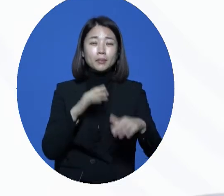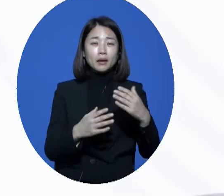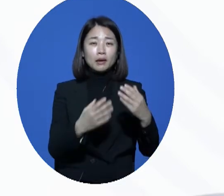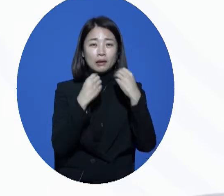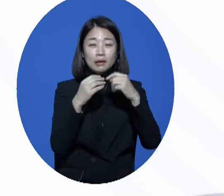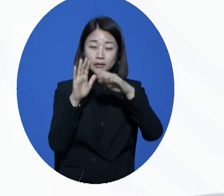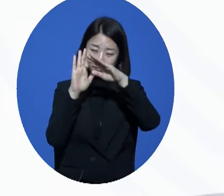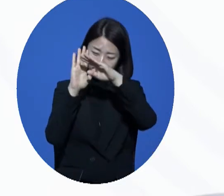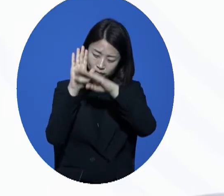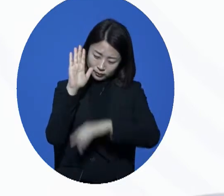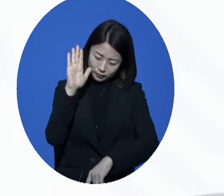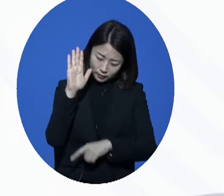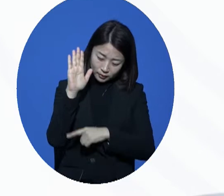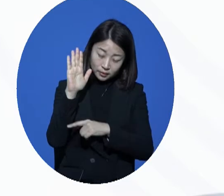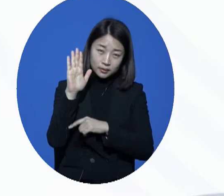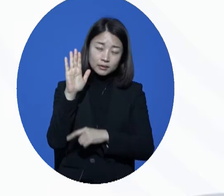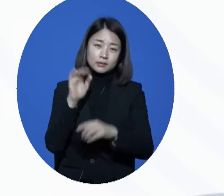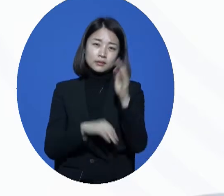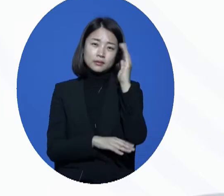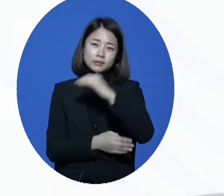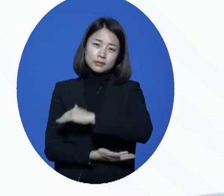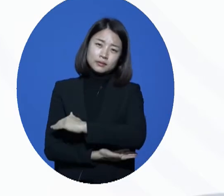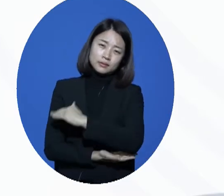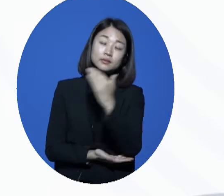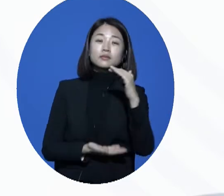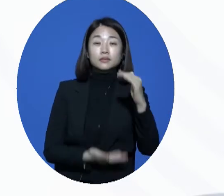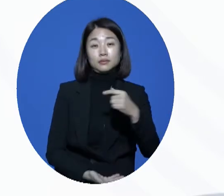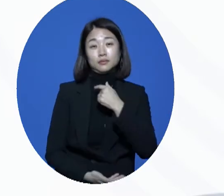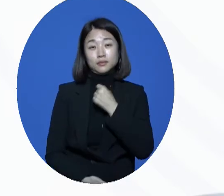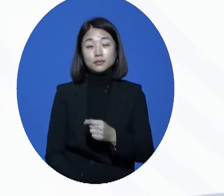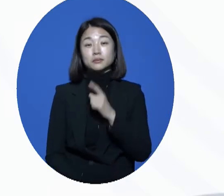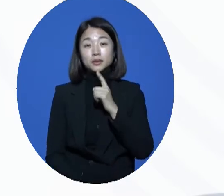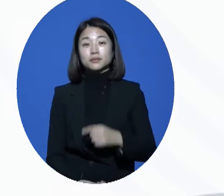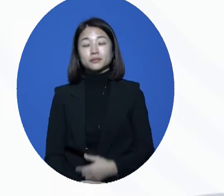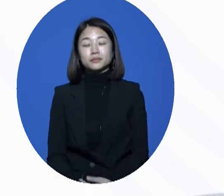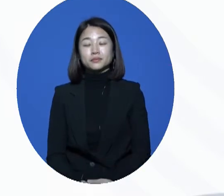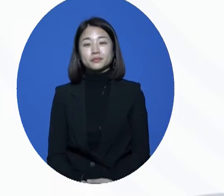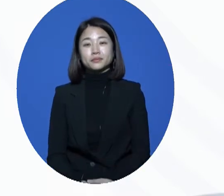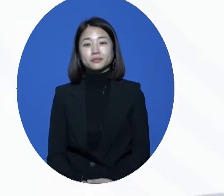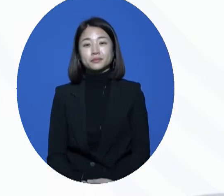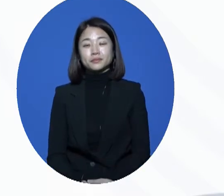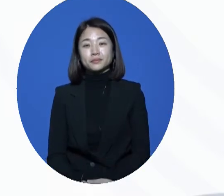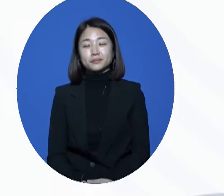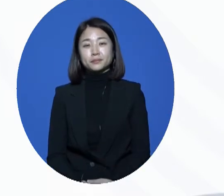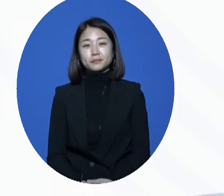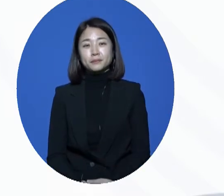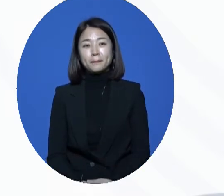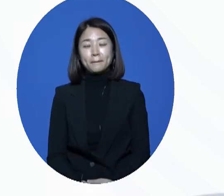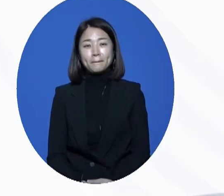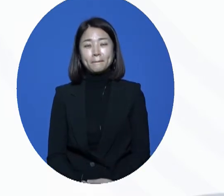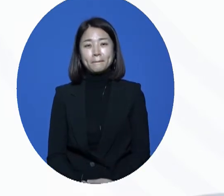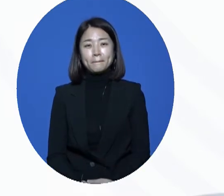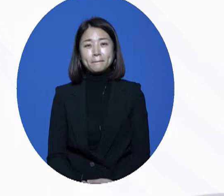되다 보니까 상당히 많은 시간들에 쫓기는 상황이 있을 수밖에 없는 것 같습니다.